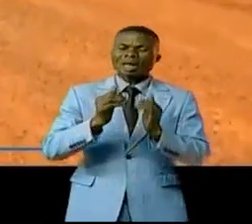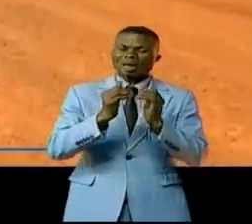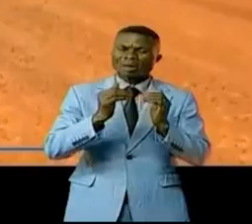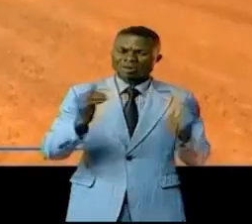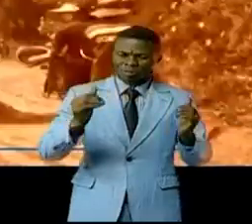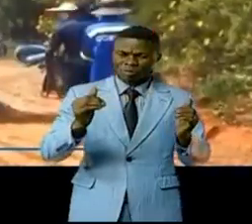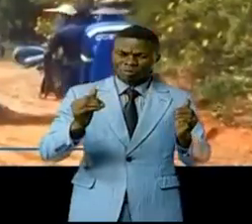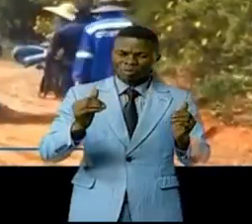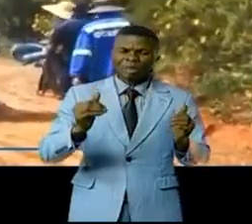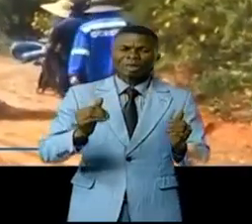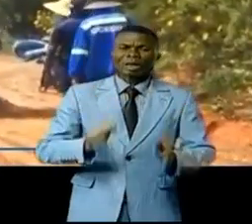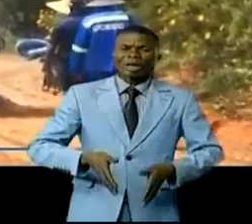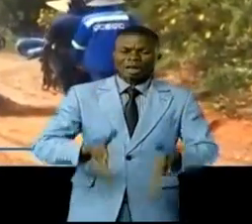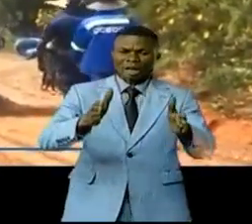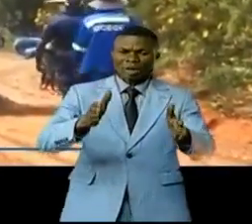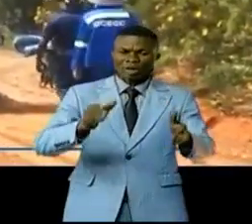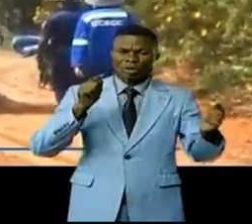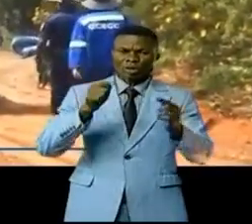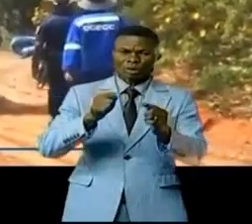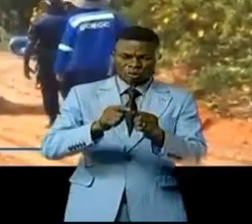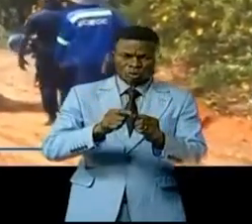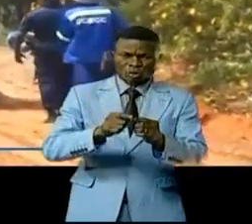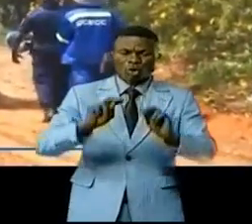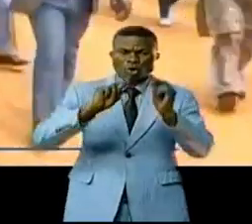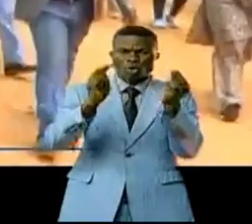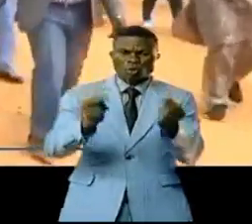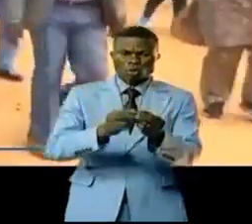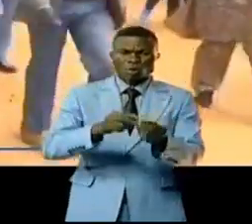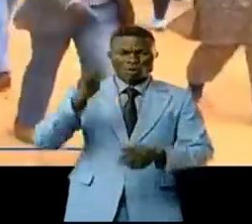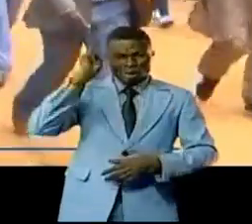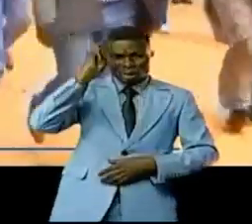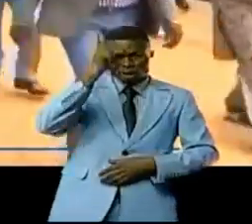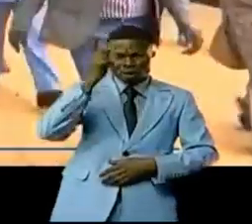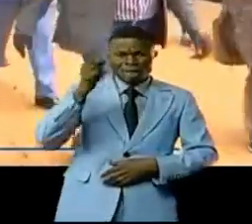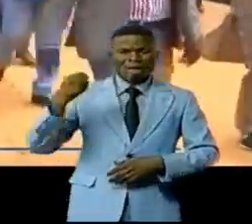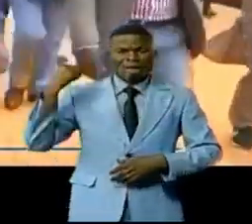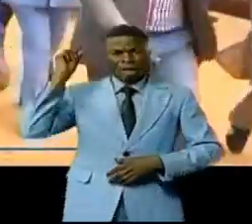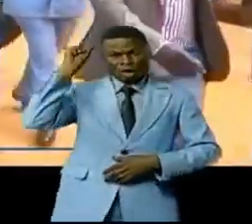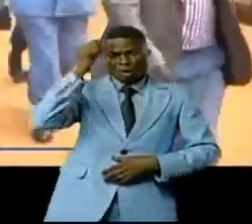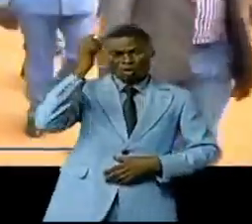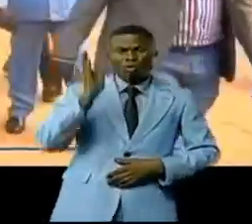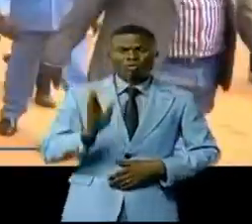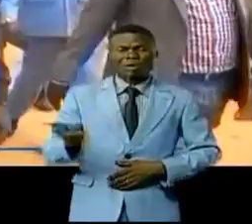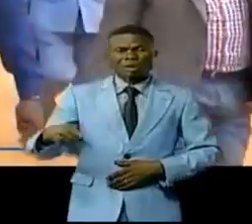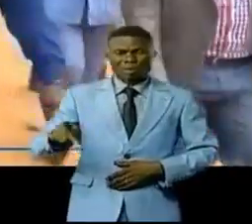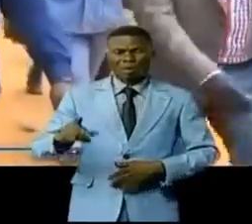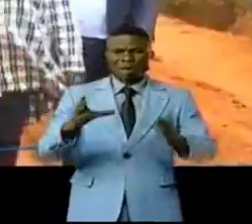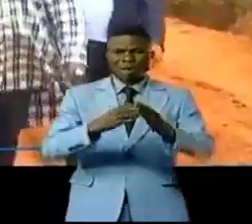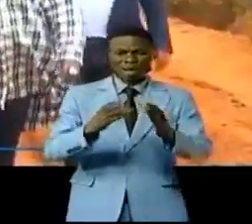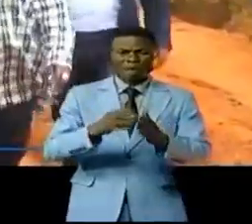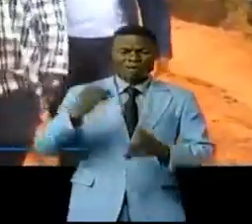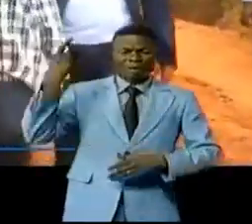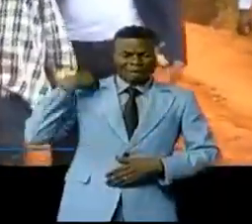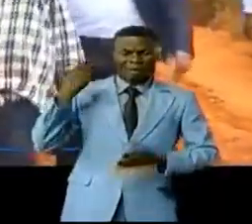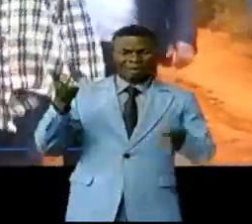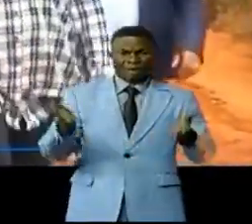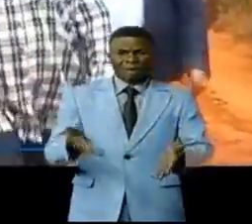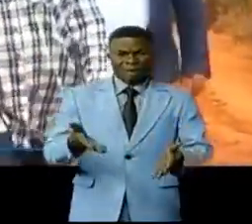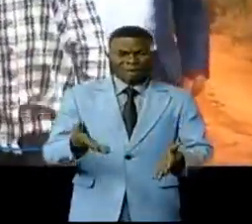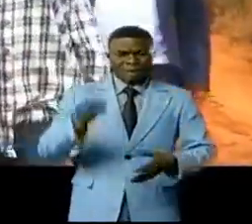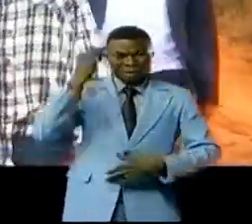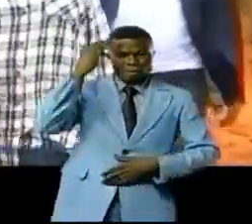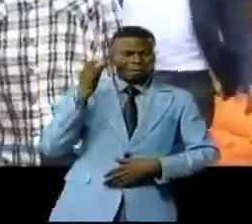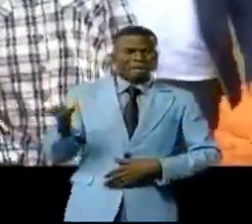la boucle jusqu'au cœur du groupement Katanga. Le gouverneur de province, Jacques Abulakatoué, accompagné de quelques députés et